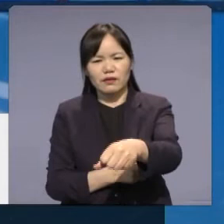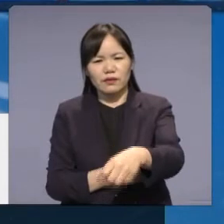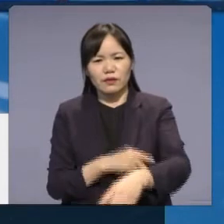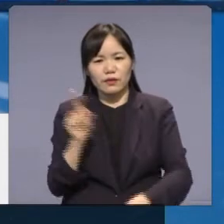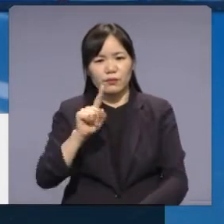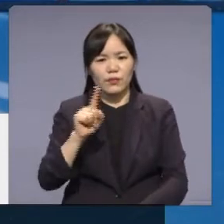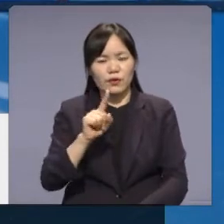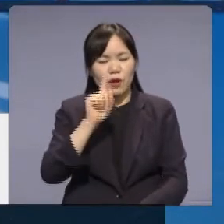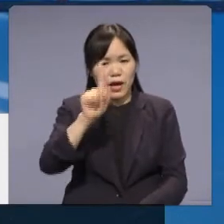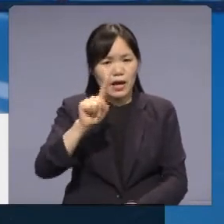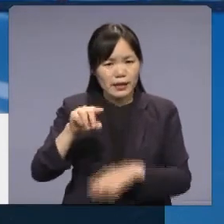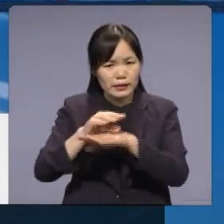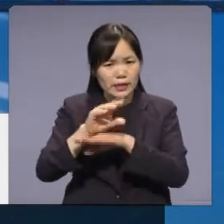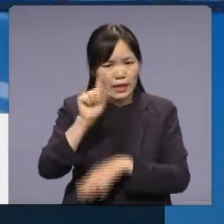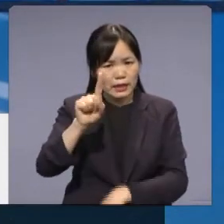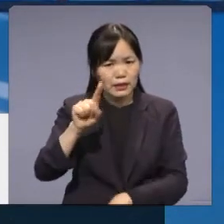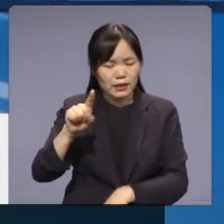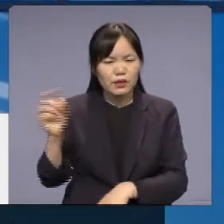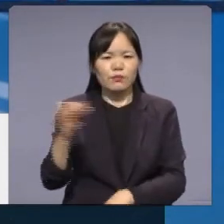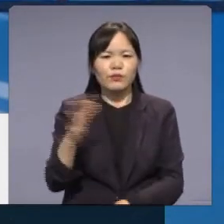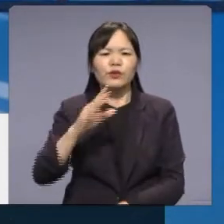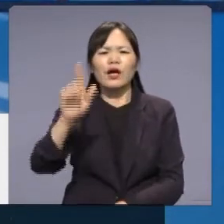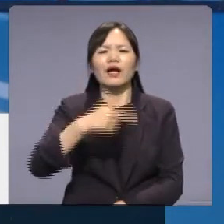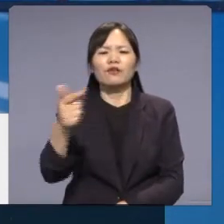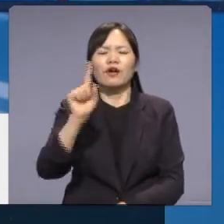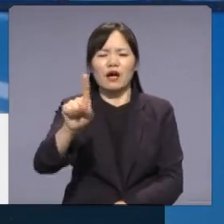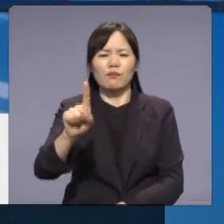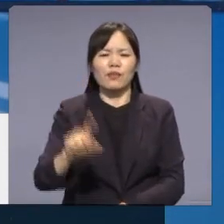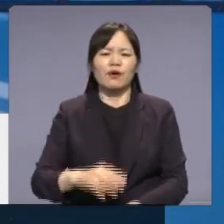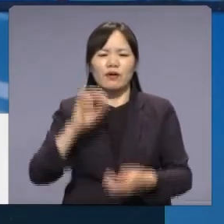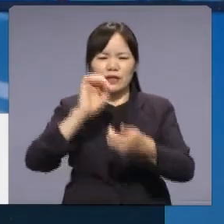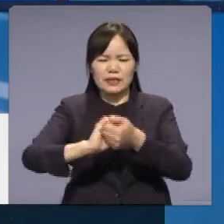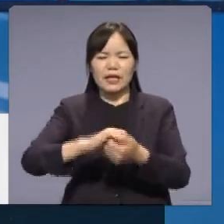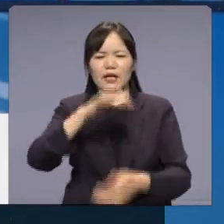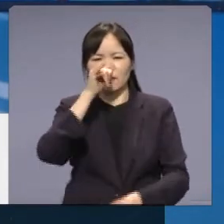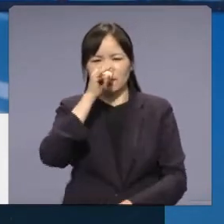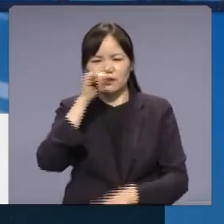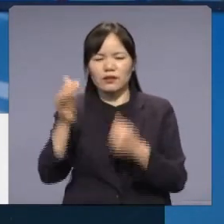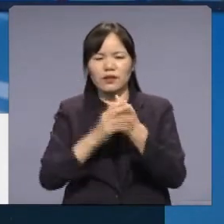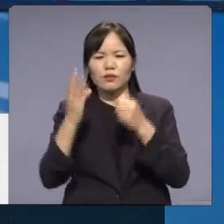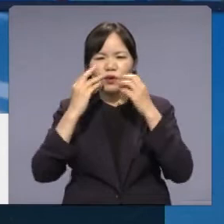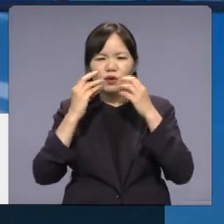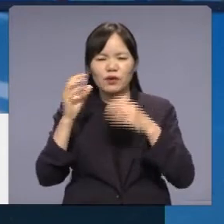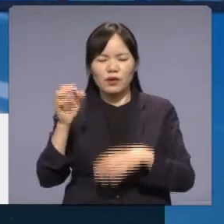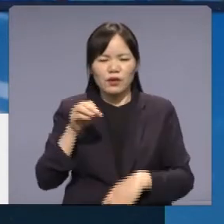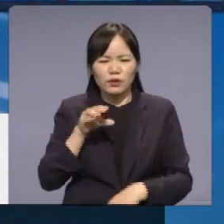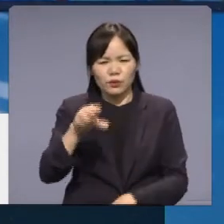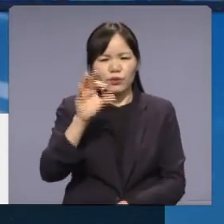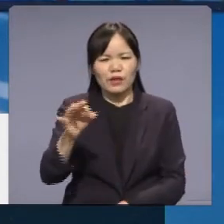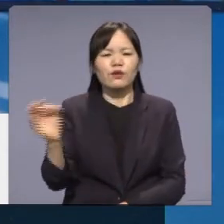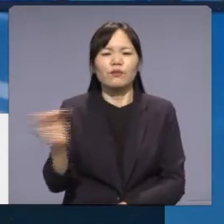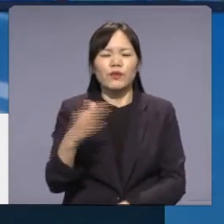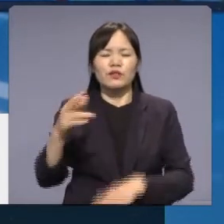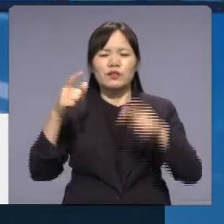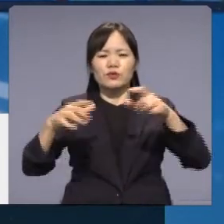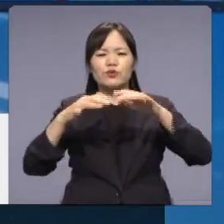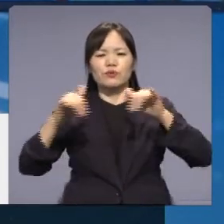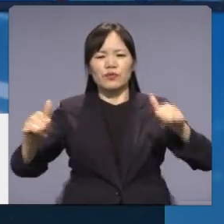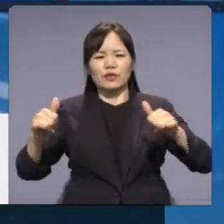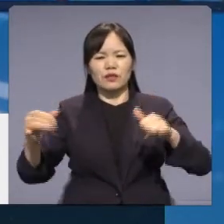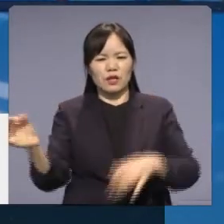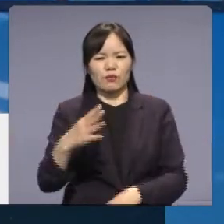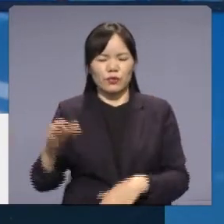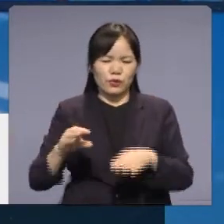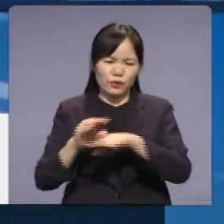영종대교는 한 대는 무료고 예. 그것도 하루에 한 번만 그래서 제한이 돼 있는데 그래서 통행료를 폐지해서 이제 주민들이 무료